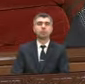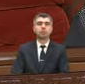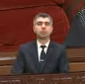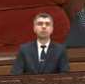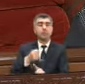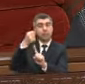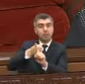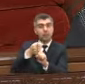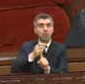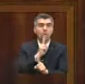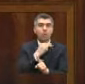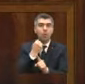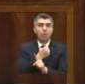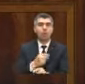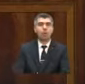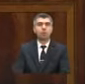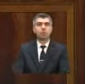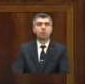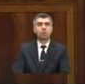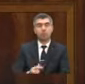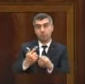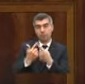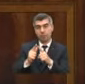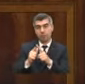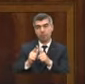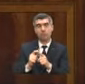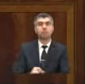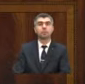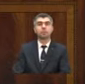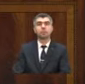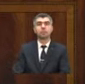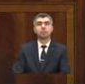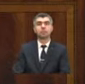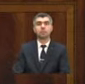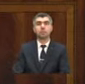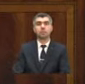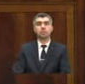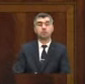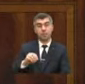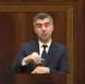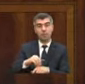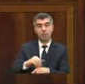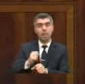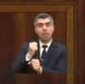الحكومة المصادقة على مشاريع المراسيم المتعلقة بالمهن الحرة،